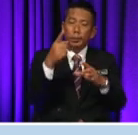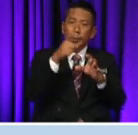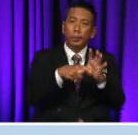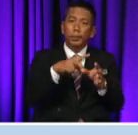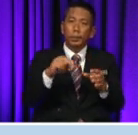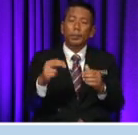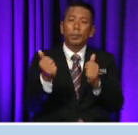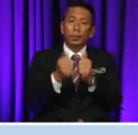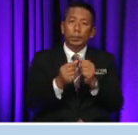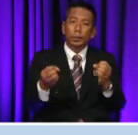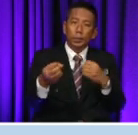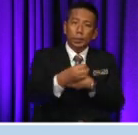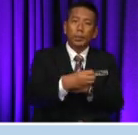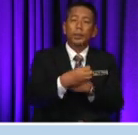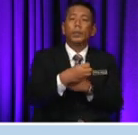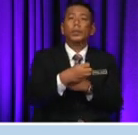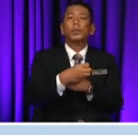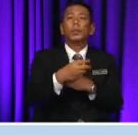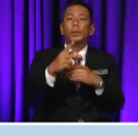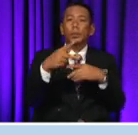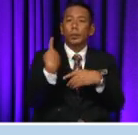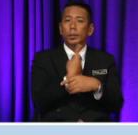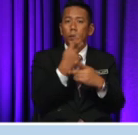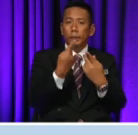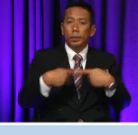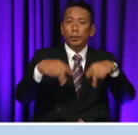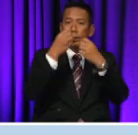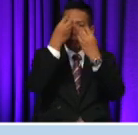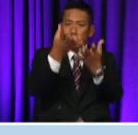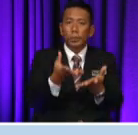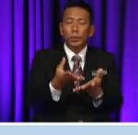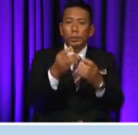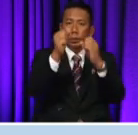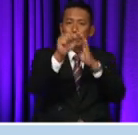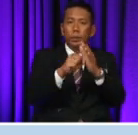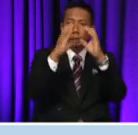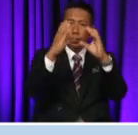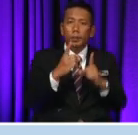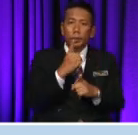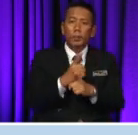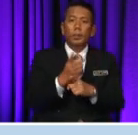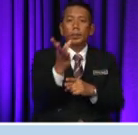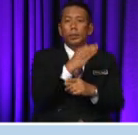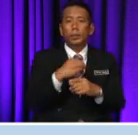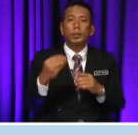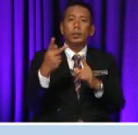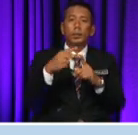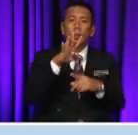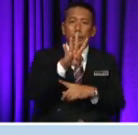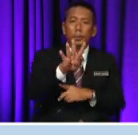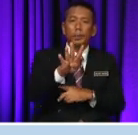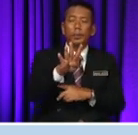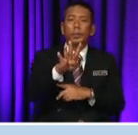organisasi kita jadi kita perlu memberikan maklumat tersebut secara terus dan yang keempat pula adalah